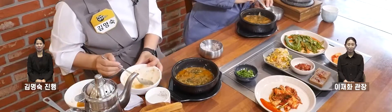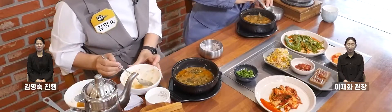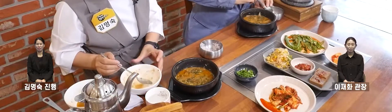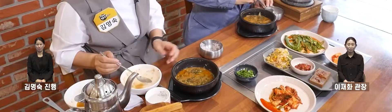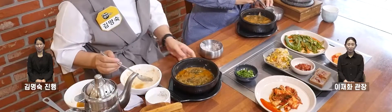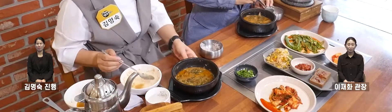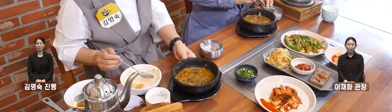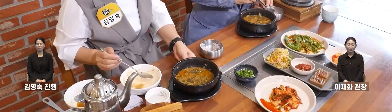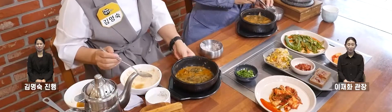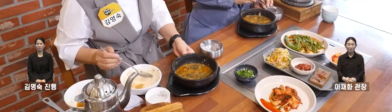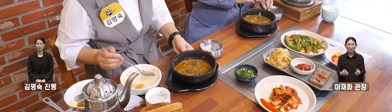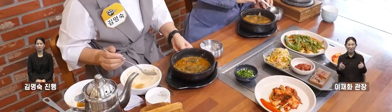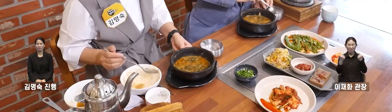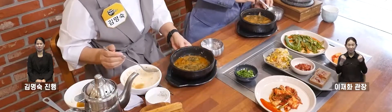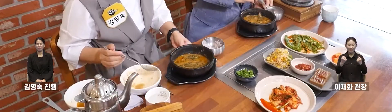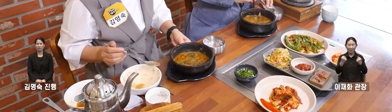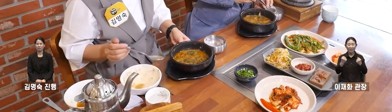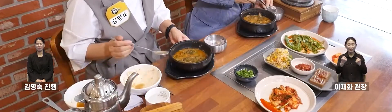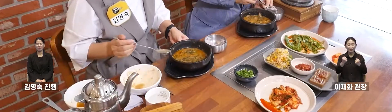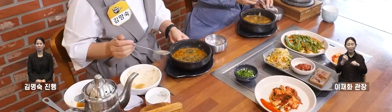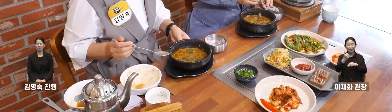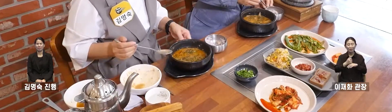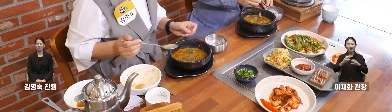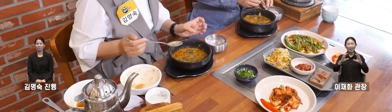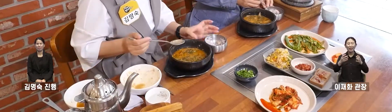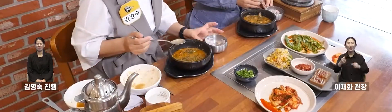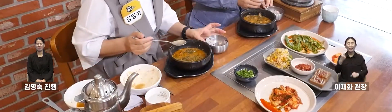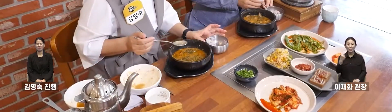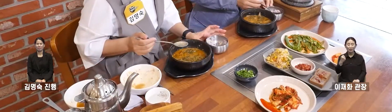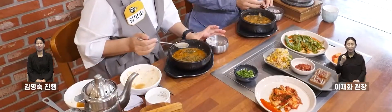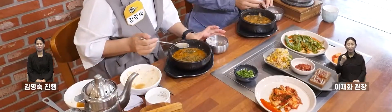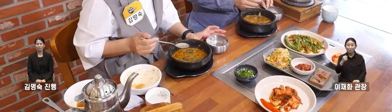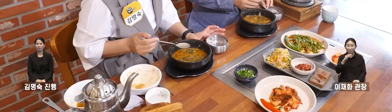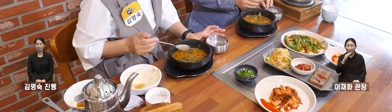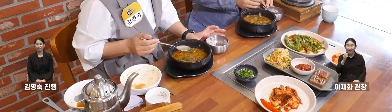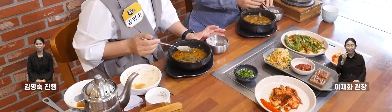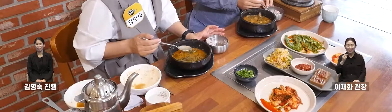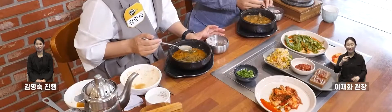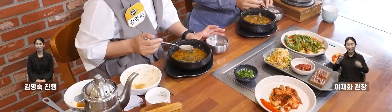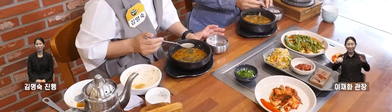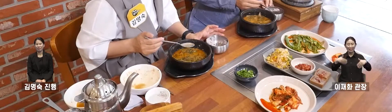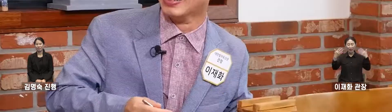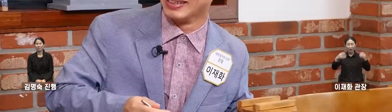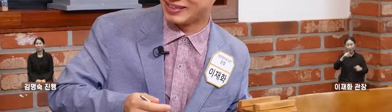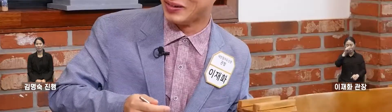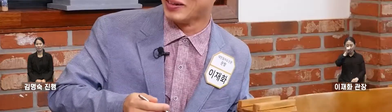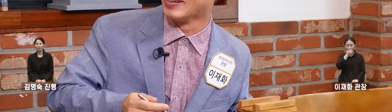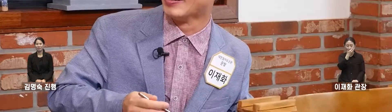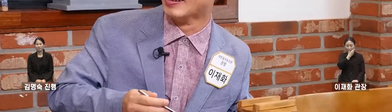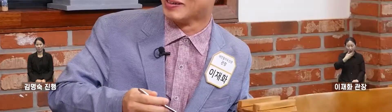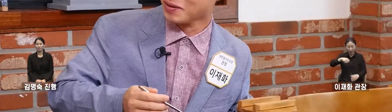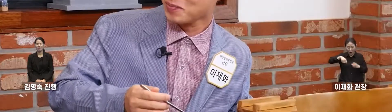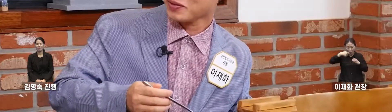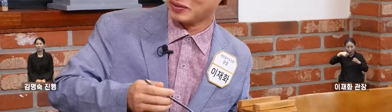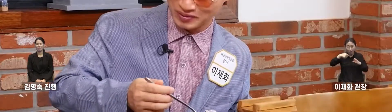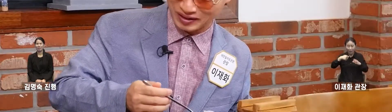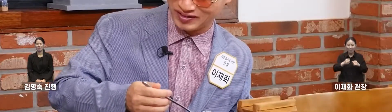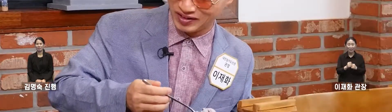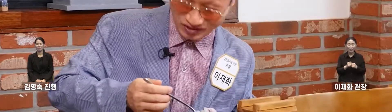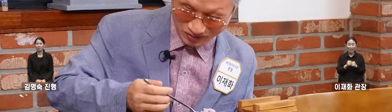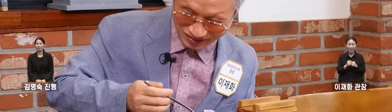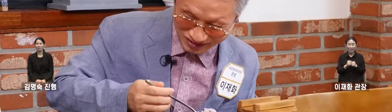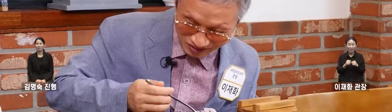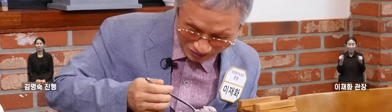또 체력이 국력이라고 했으니까 네. 가을에 많이 뭐 보신했다가 겨울에 또